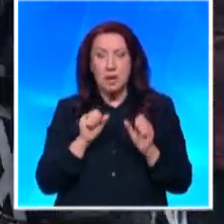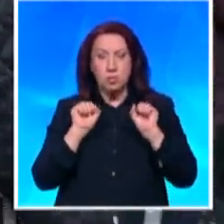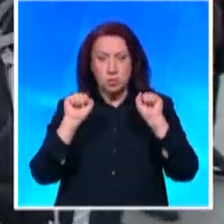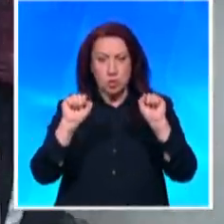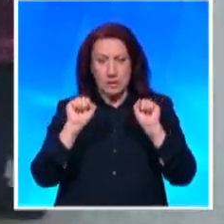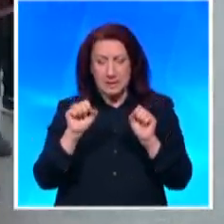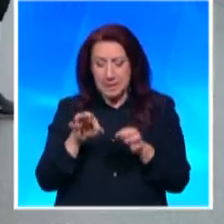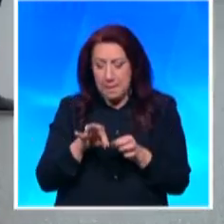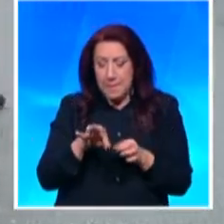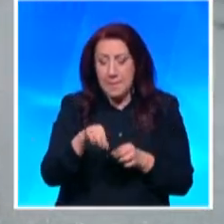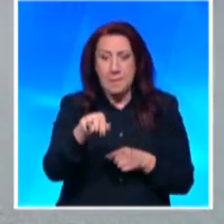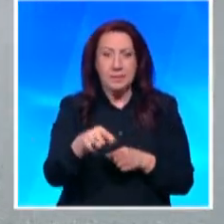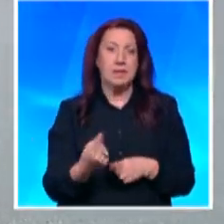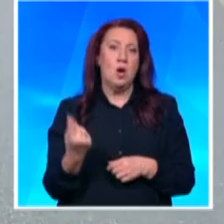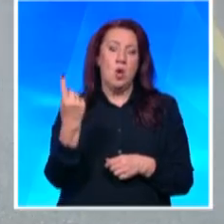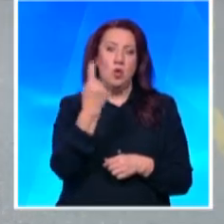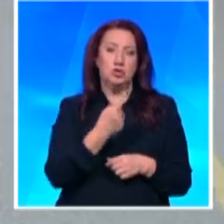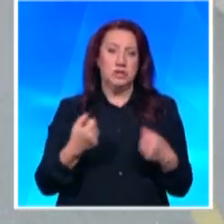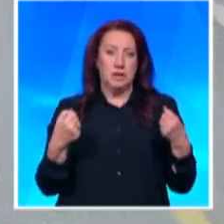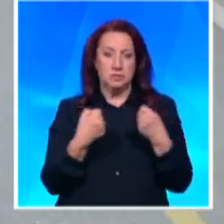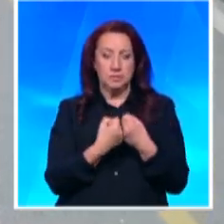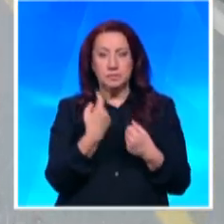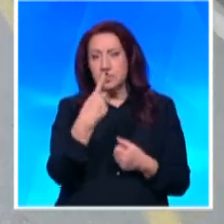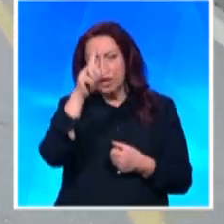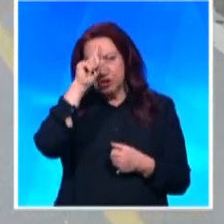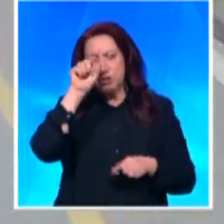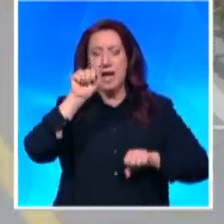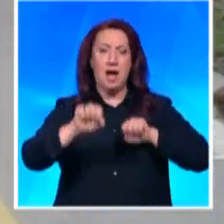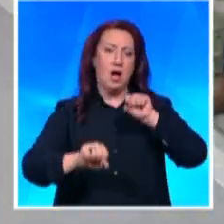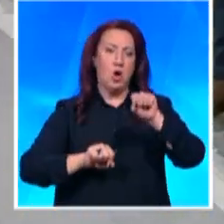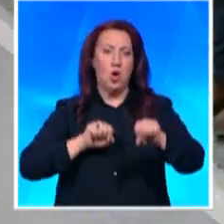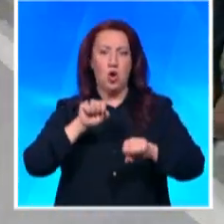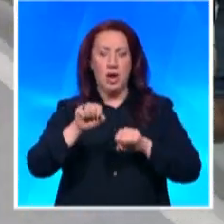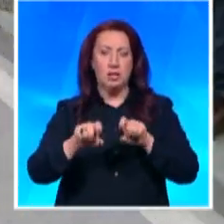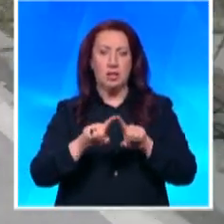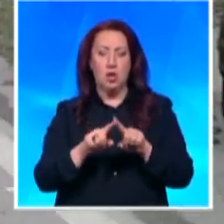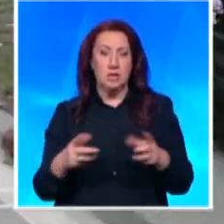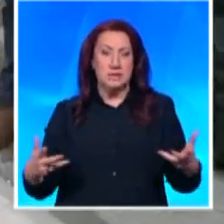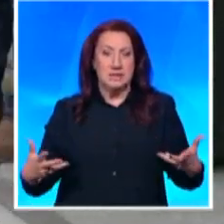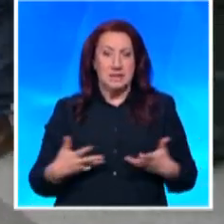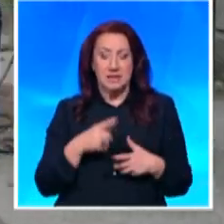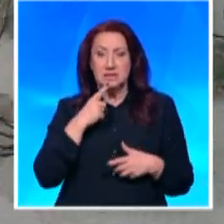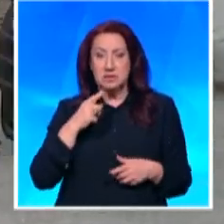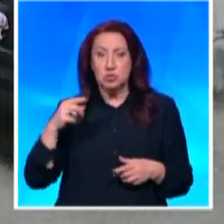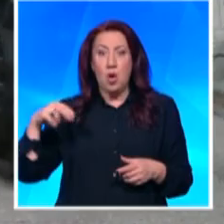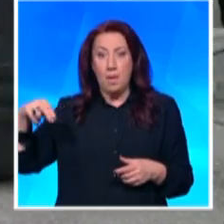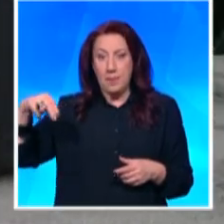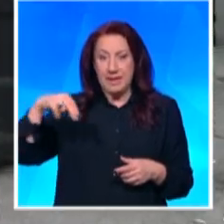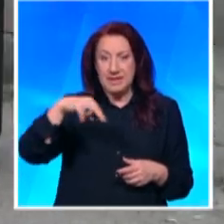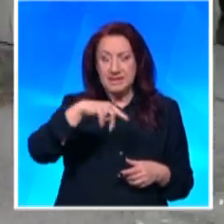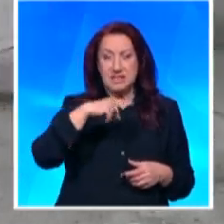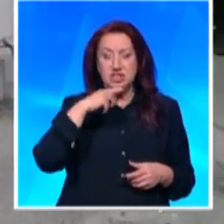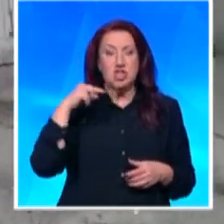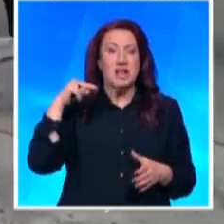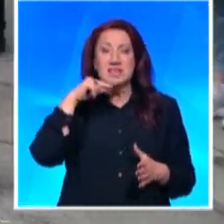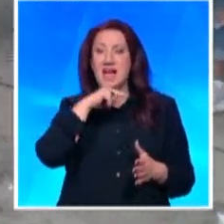една катастрофа в днешния ден. Жена на велосипед беше блъсната, докато пресича пешеходен светофар на червено.